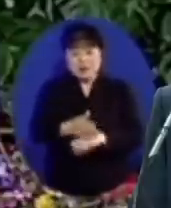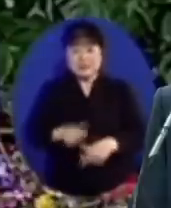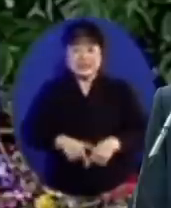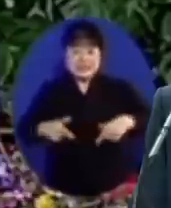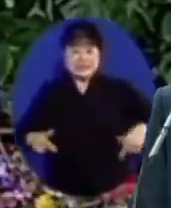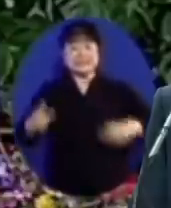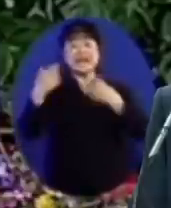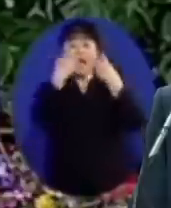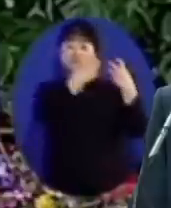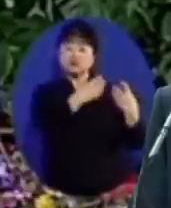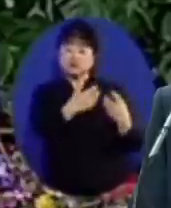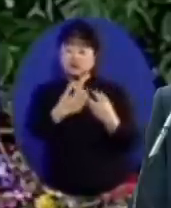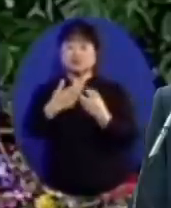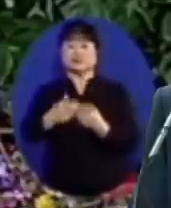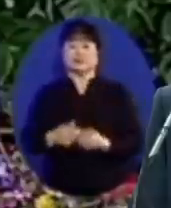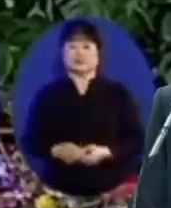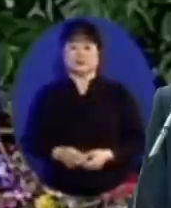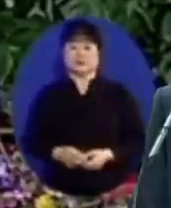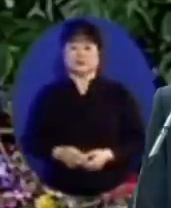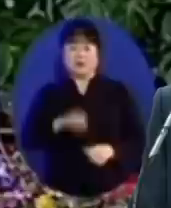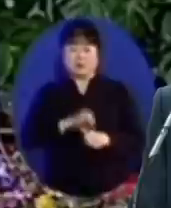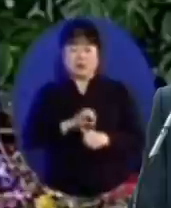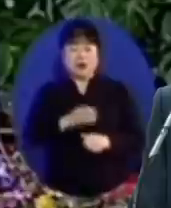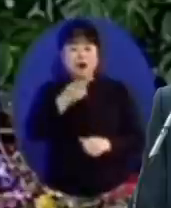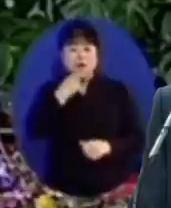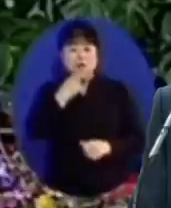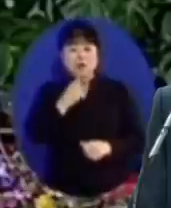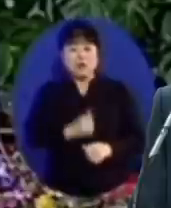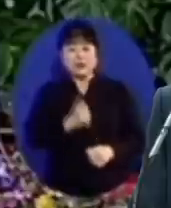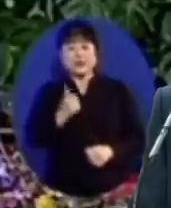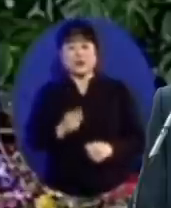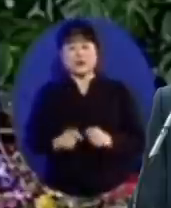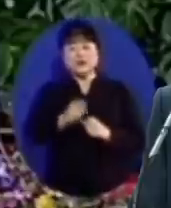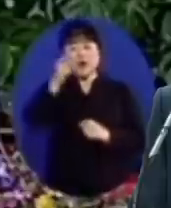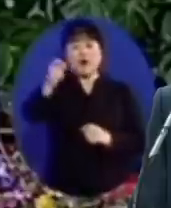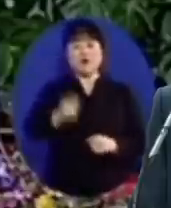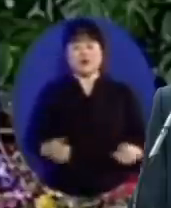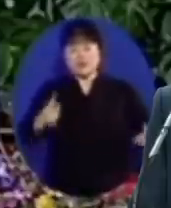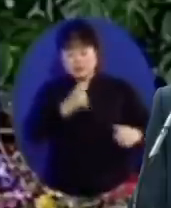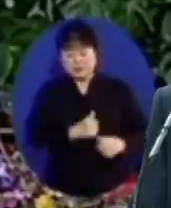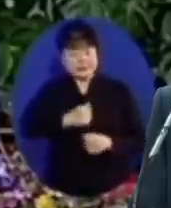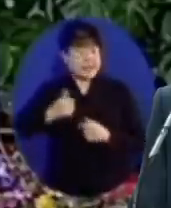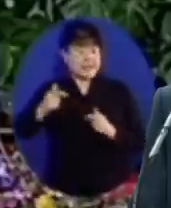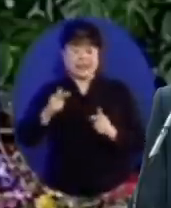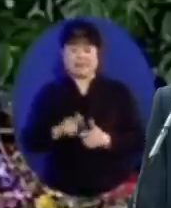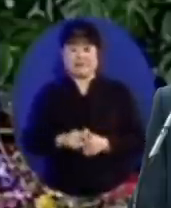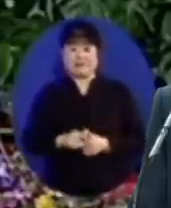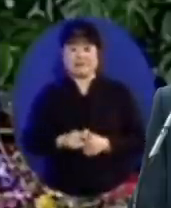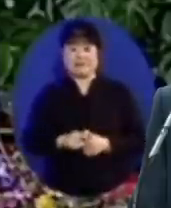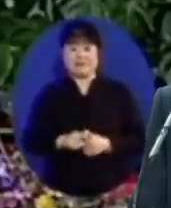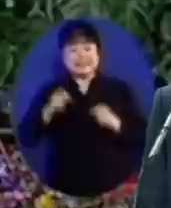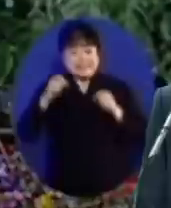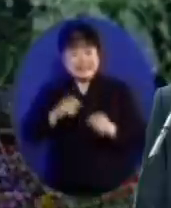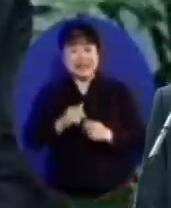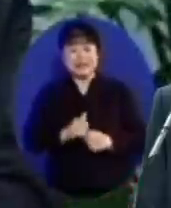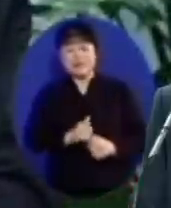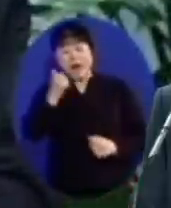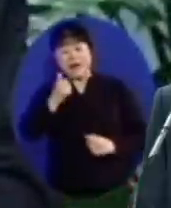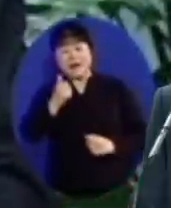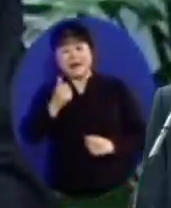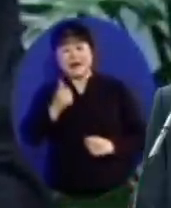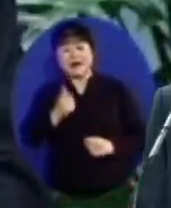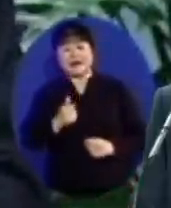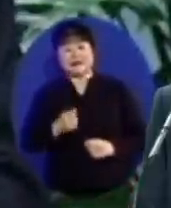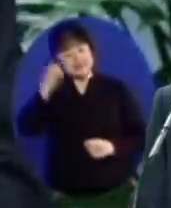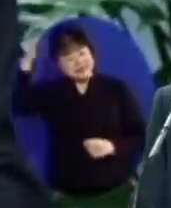인자하심이 풍부하시도다. 자주 경책지 아니하시며 노를 영원히 품지 아니하시려다. 잠시 동안 노하시더라도